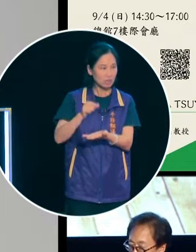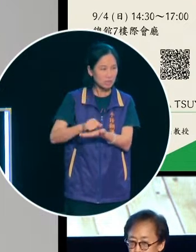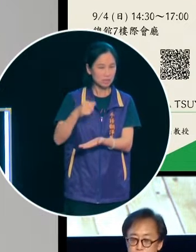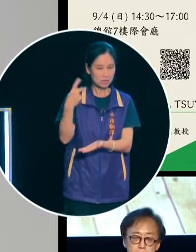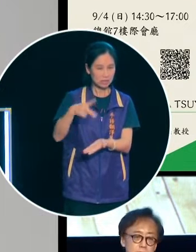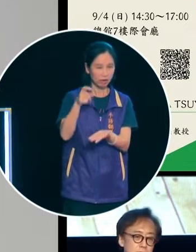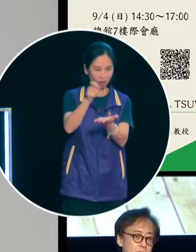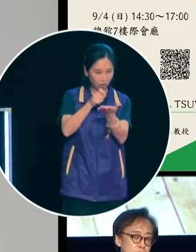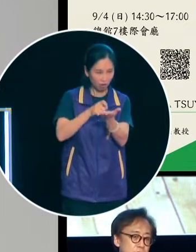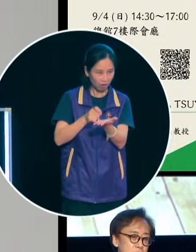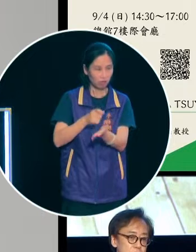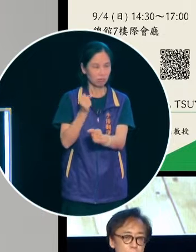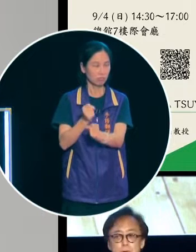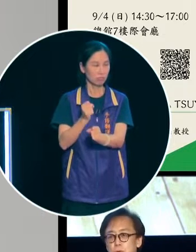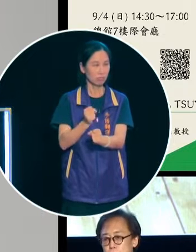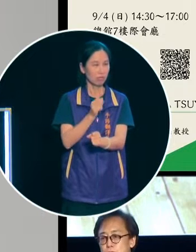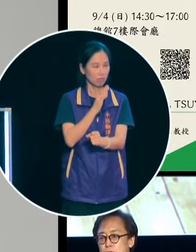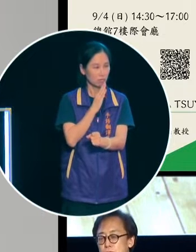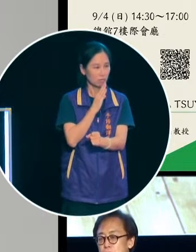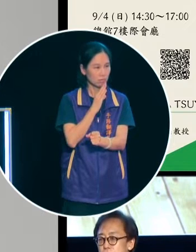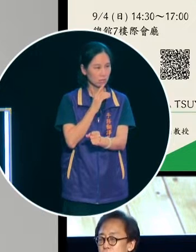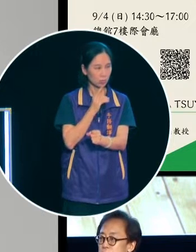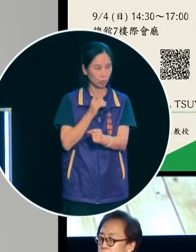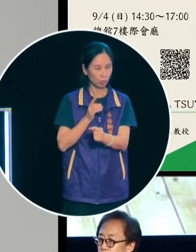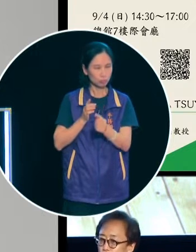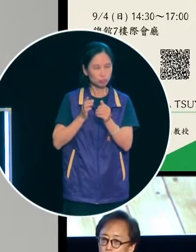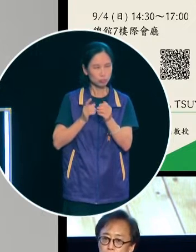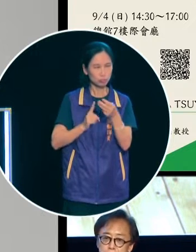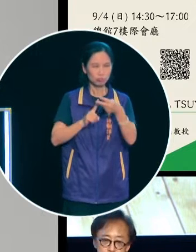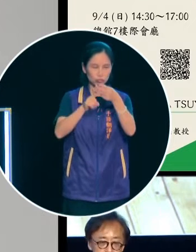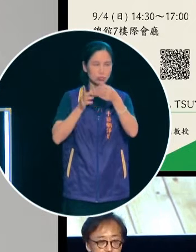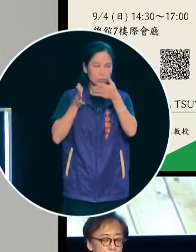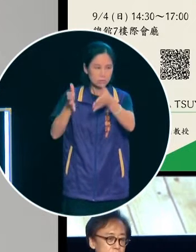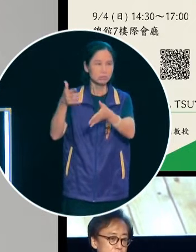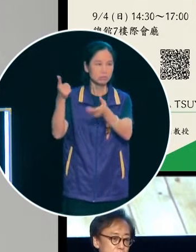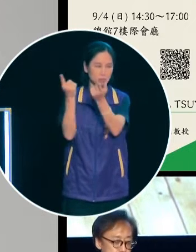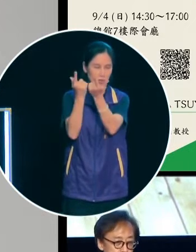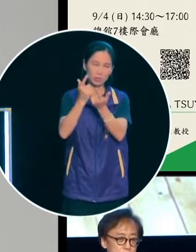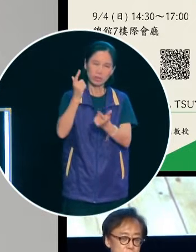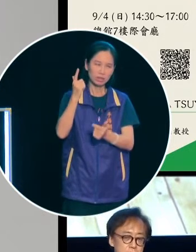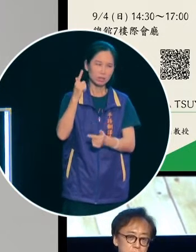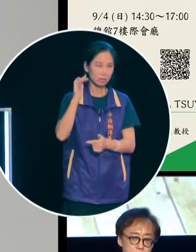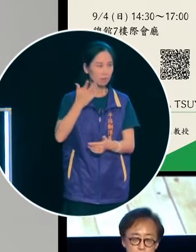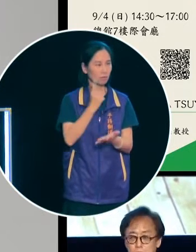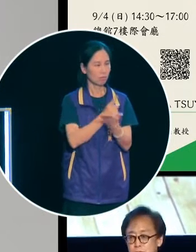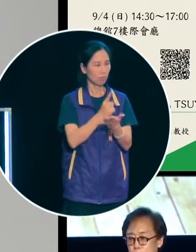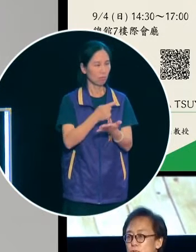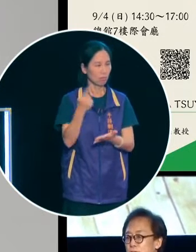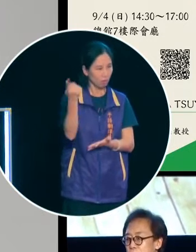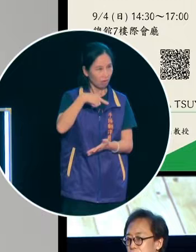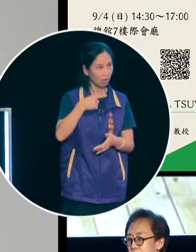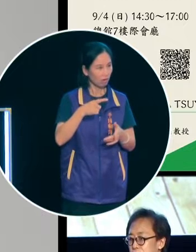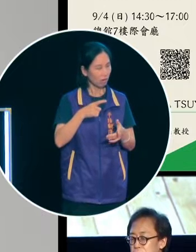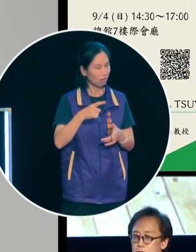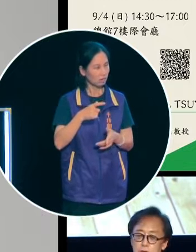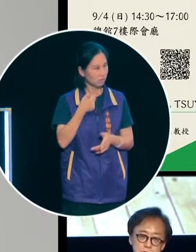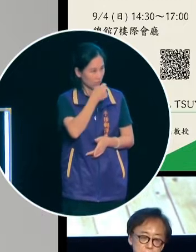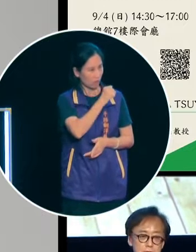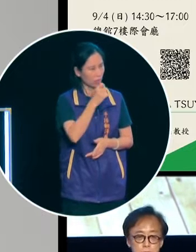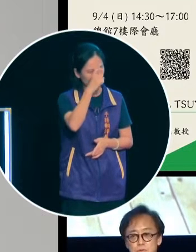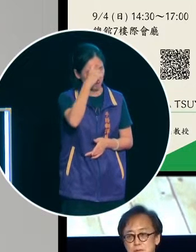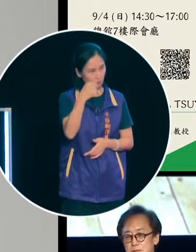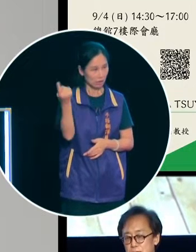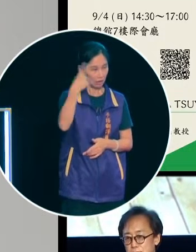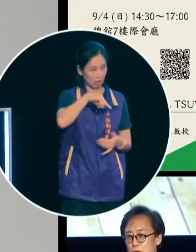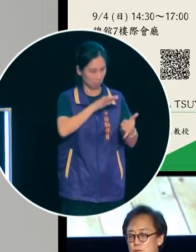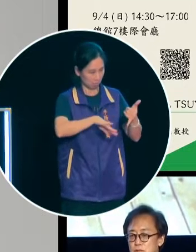的活动，当然是以台北为主。不过每次来台湾，我希望来要到南部来，因为我希